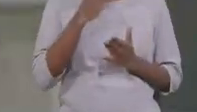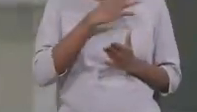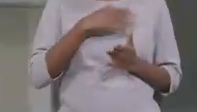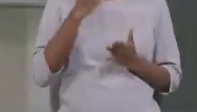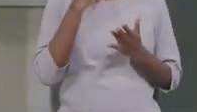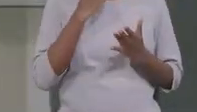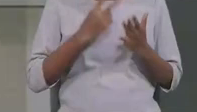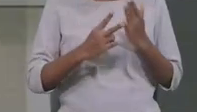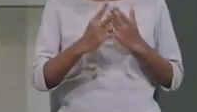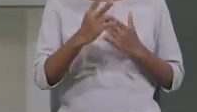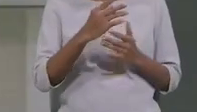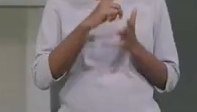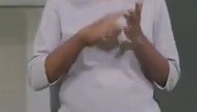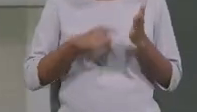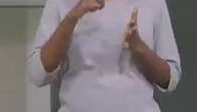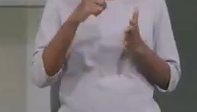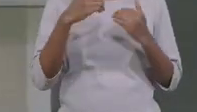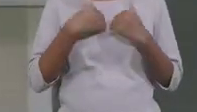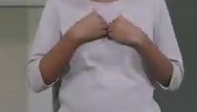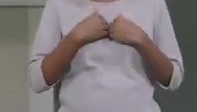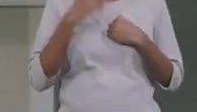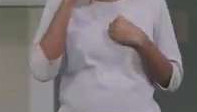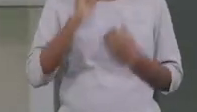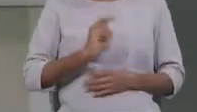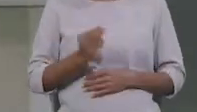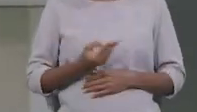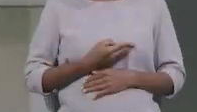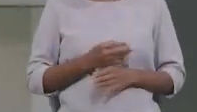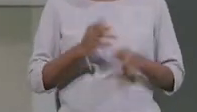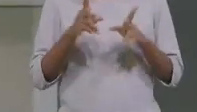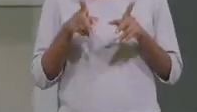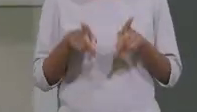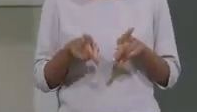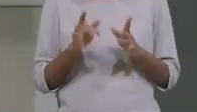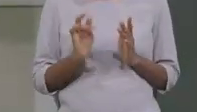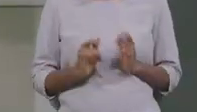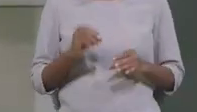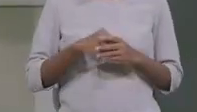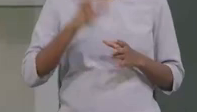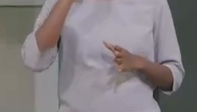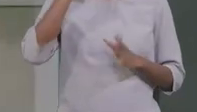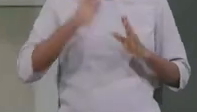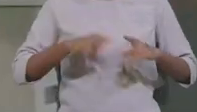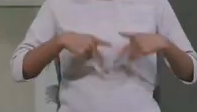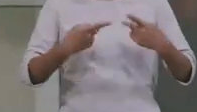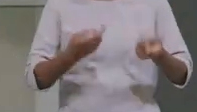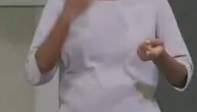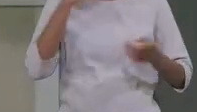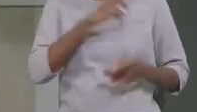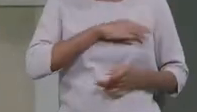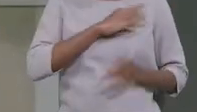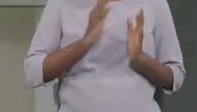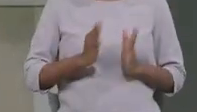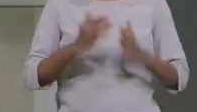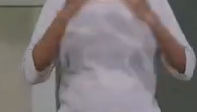voyions ce que tu as pour nous individuellement dans ta provision pour les